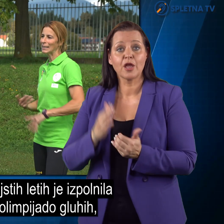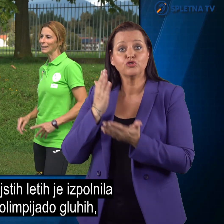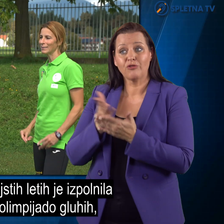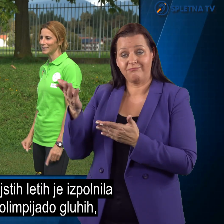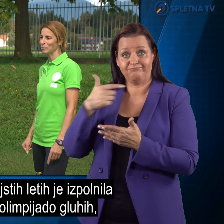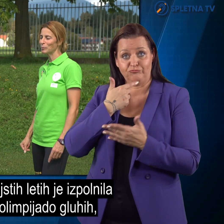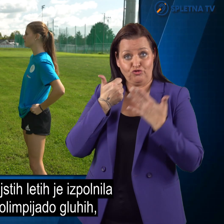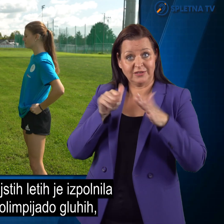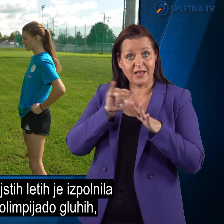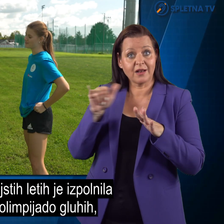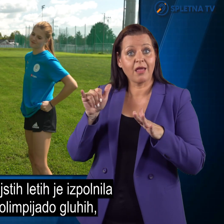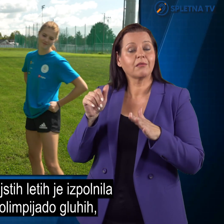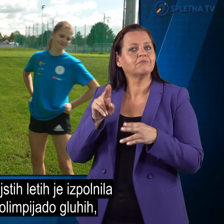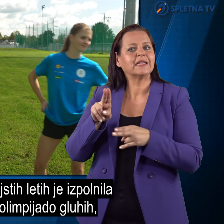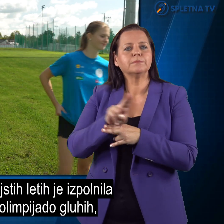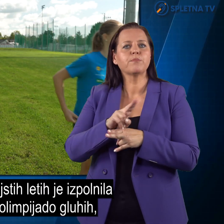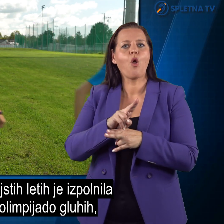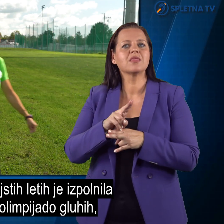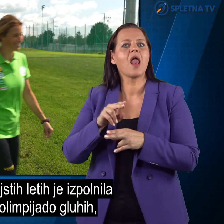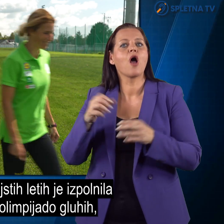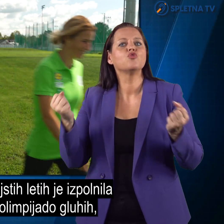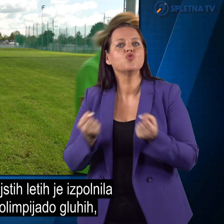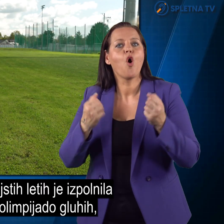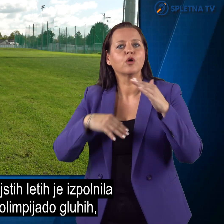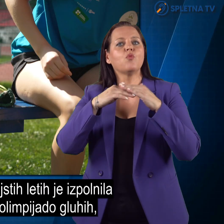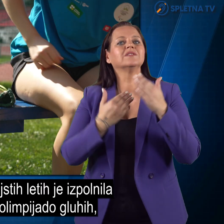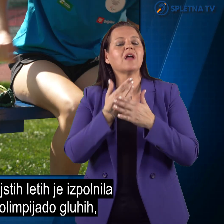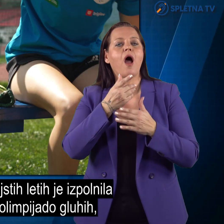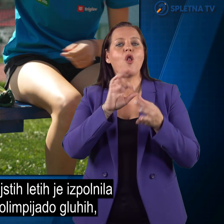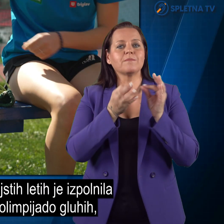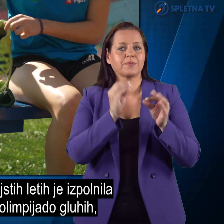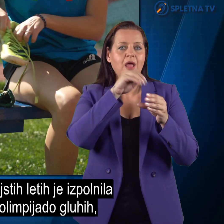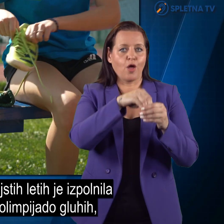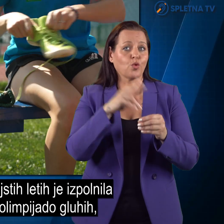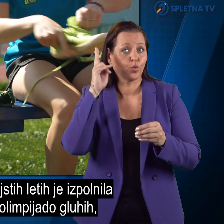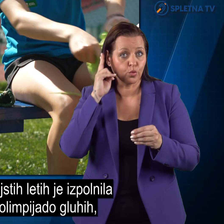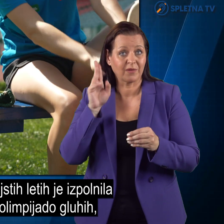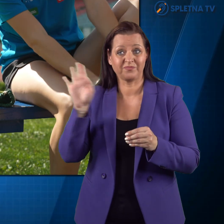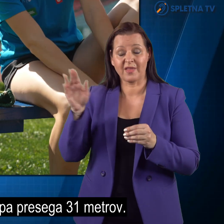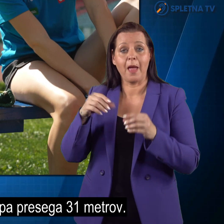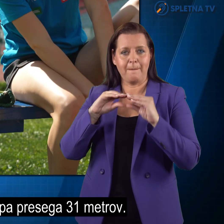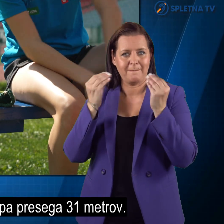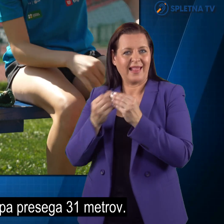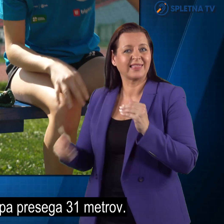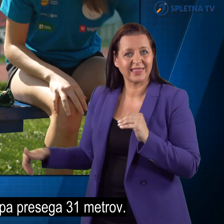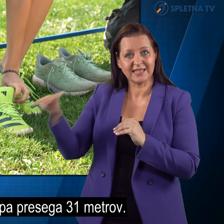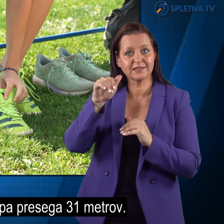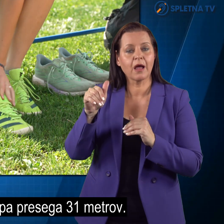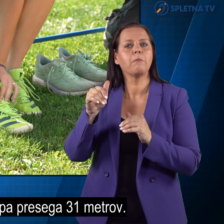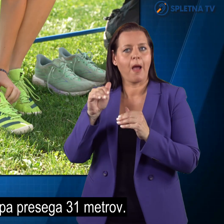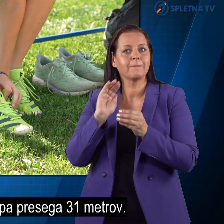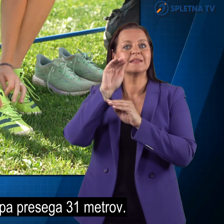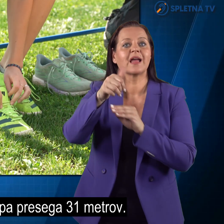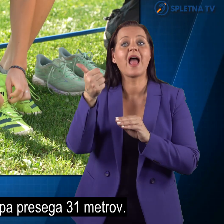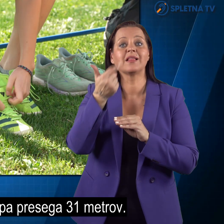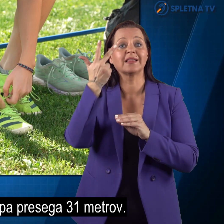Že pri 16 letih je izpolnila normo za olimpijado gluhih, njen met diska pa presega